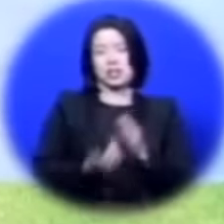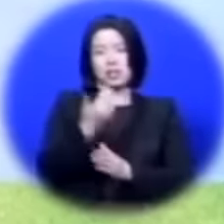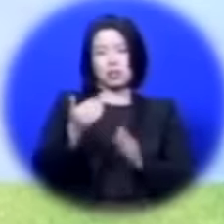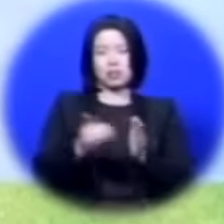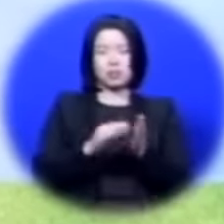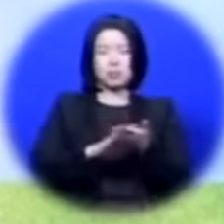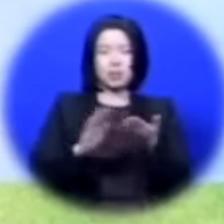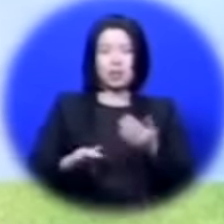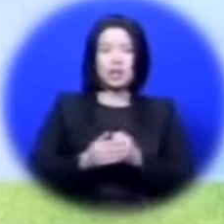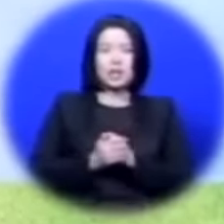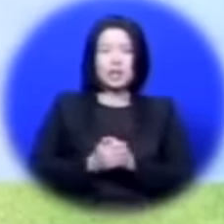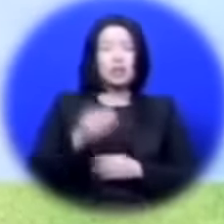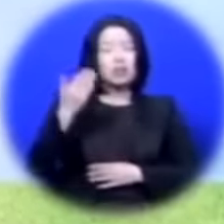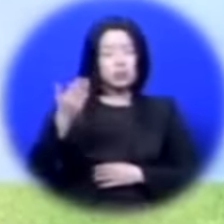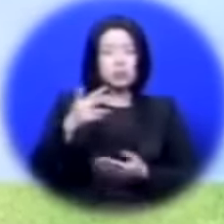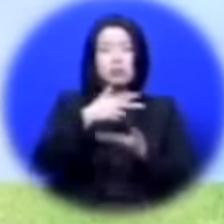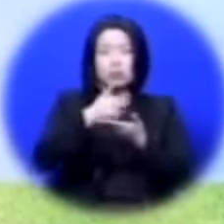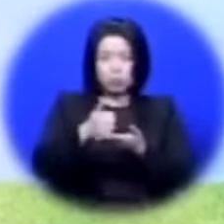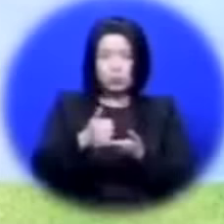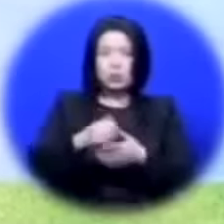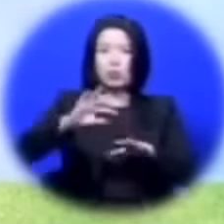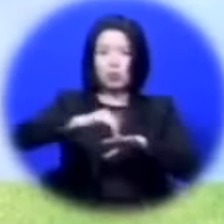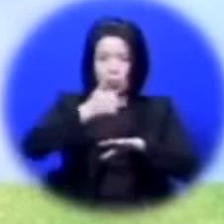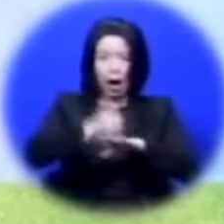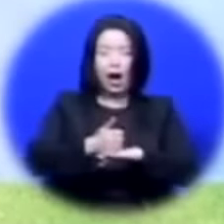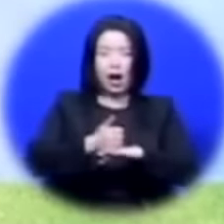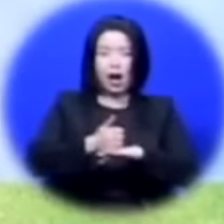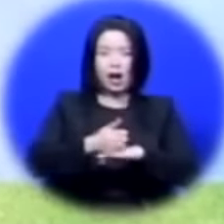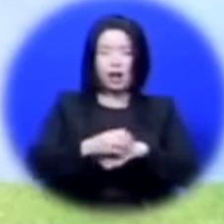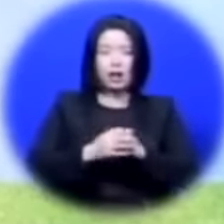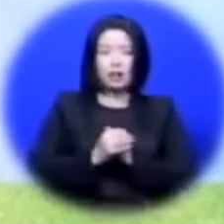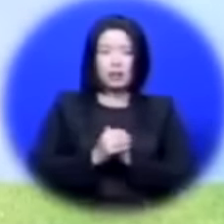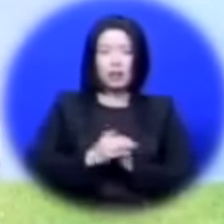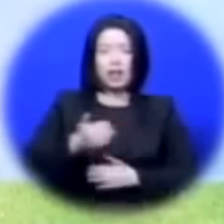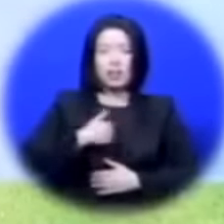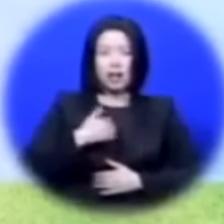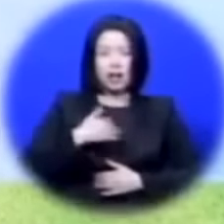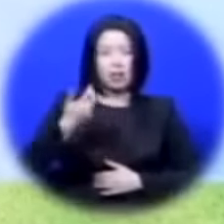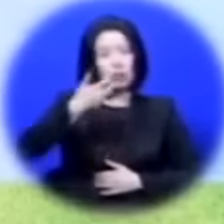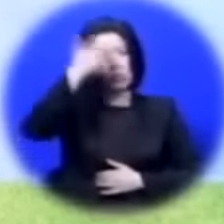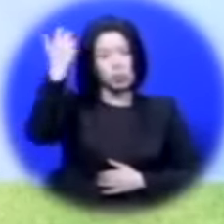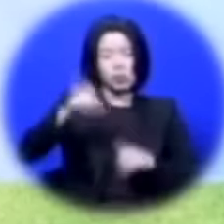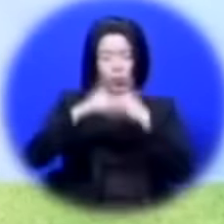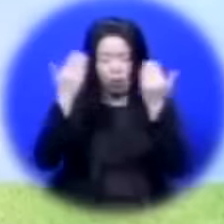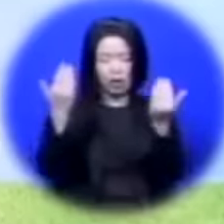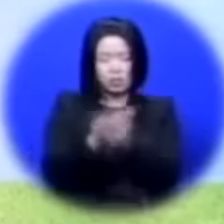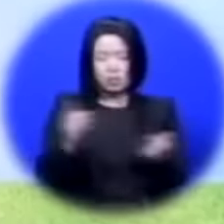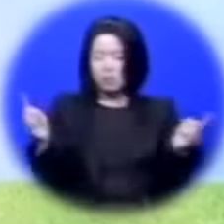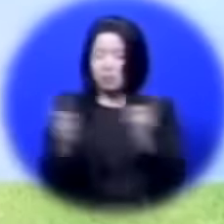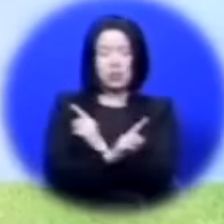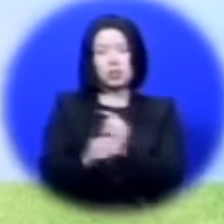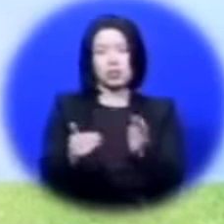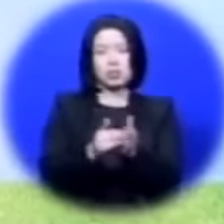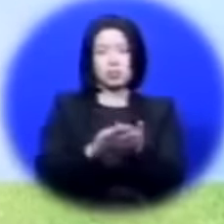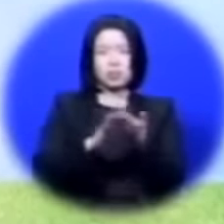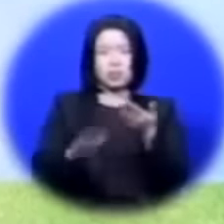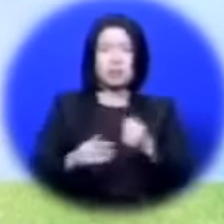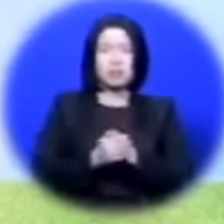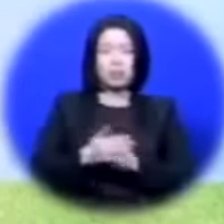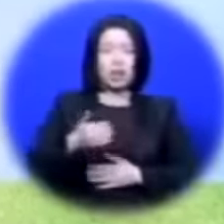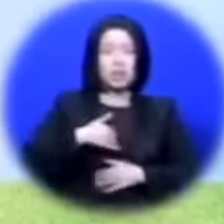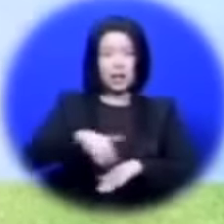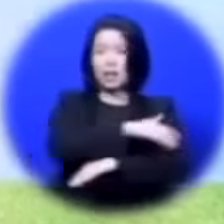생겼습니다 그분은 주님이고 왕이 나의 꿈이 완전히 뒤바 버렸습니다 제